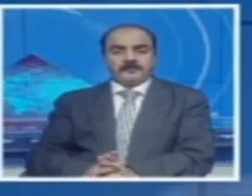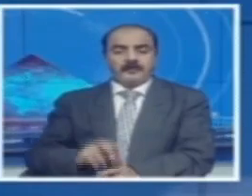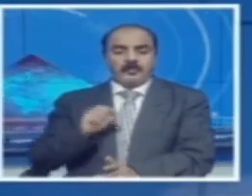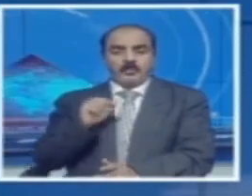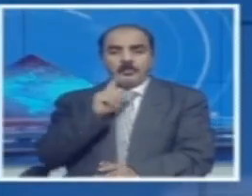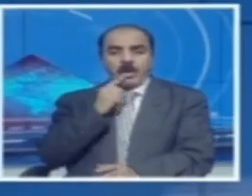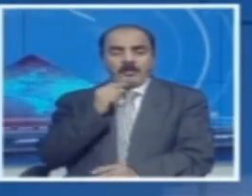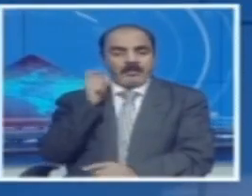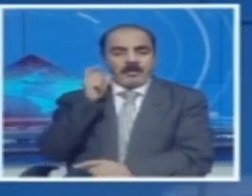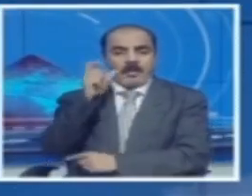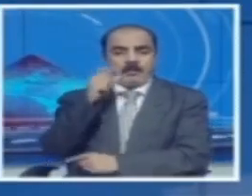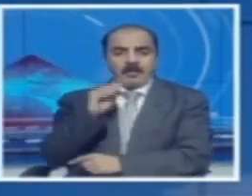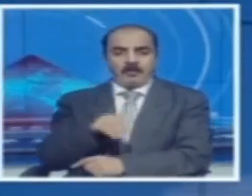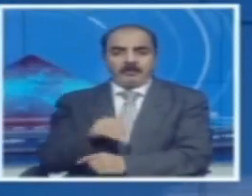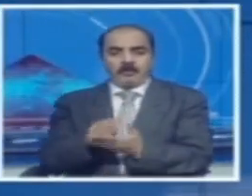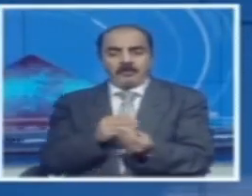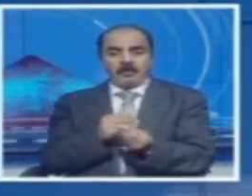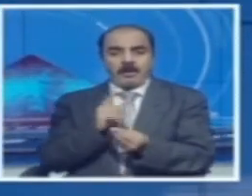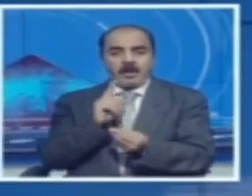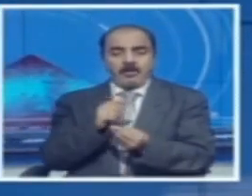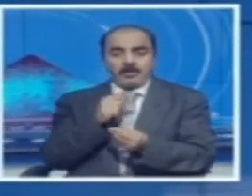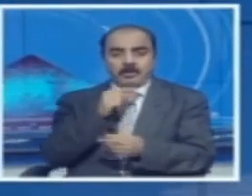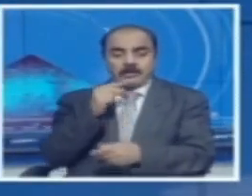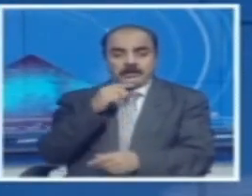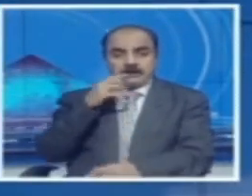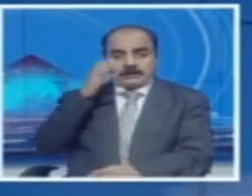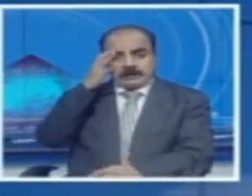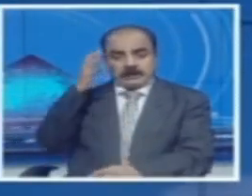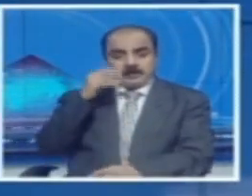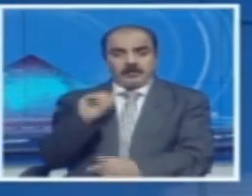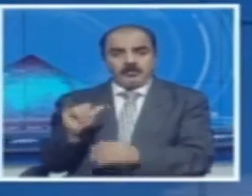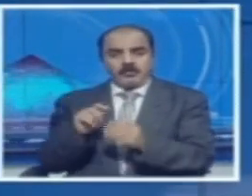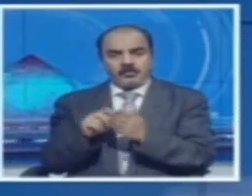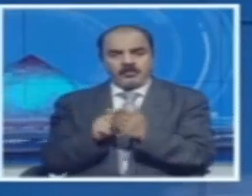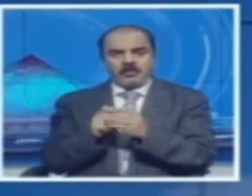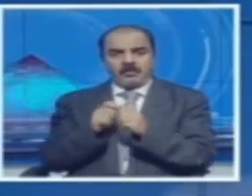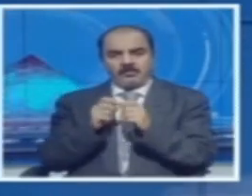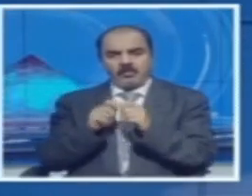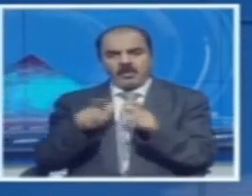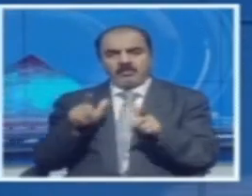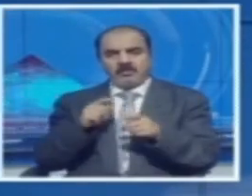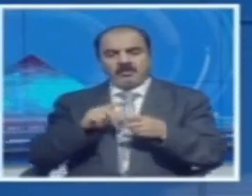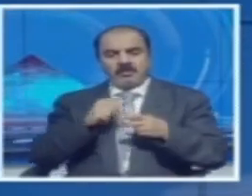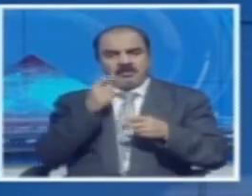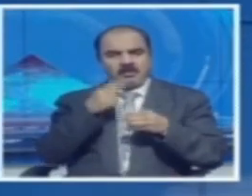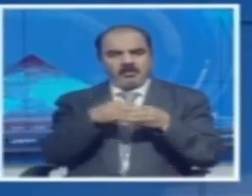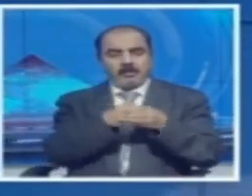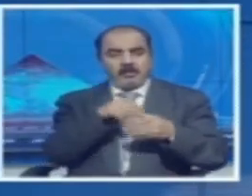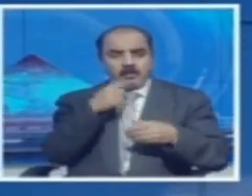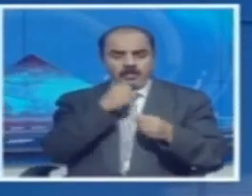أكد الدكتور محمد مختار جمعة وزير الأوقاف أن من واجبات العلماء المتخصصين هو كشف زيف الجماعات